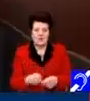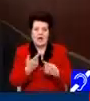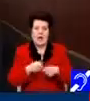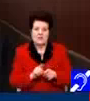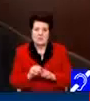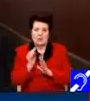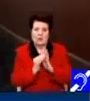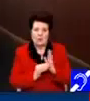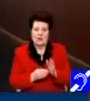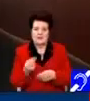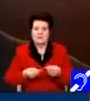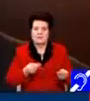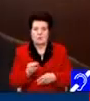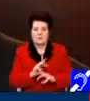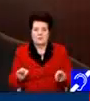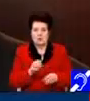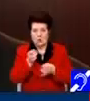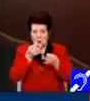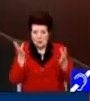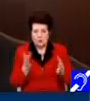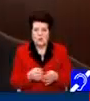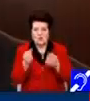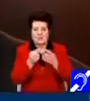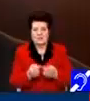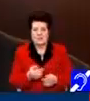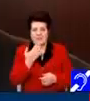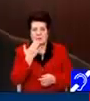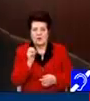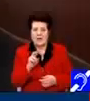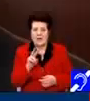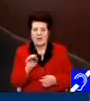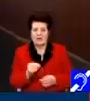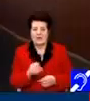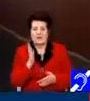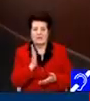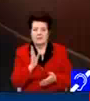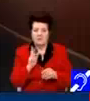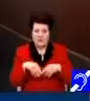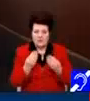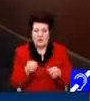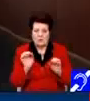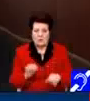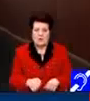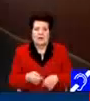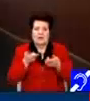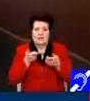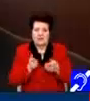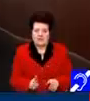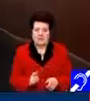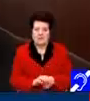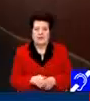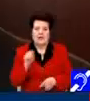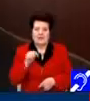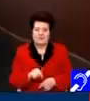Acest protocol semnat cu Ministerul Culturii și Identității Naționale dă posibilitatea ca, într-adevăr,